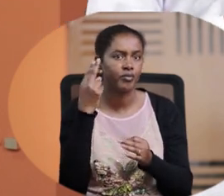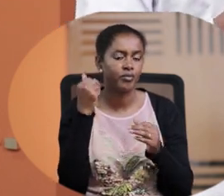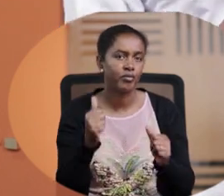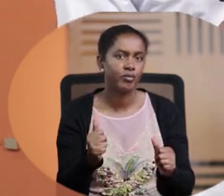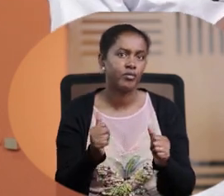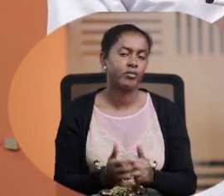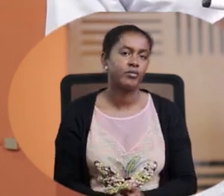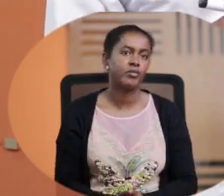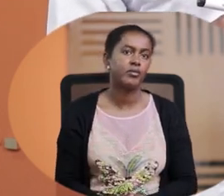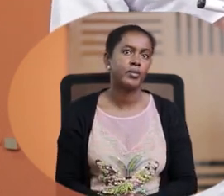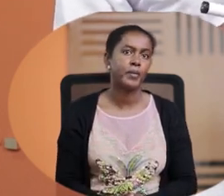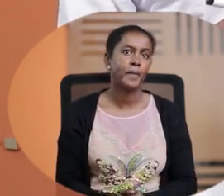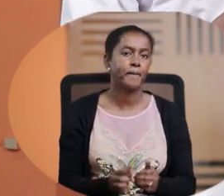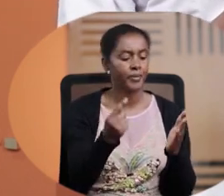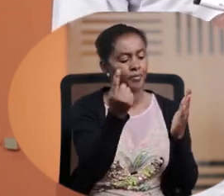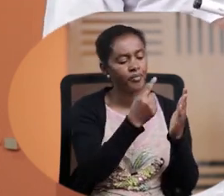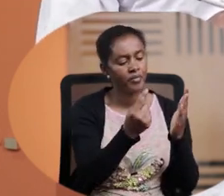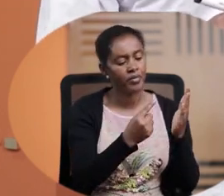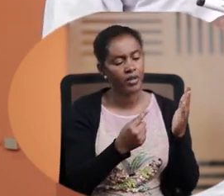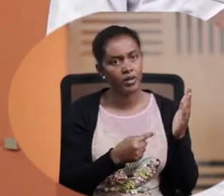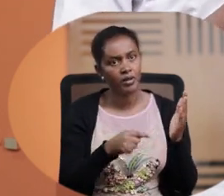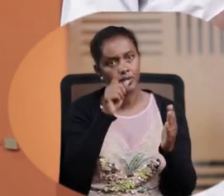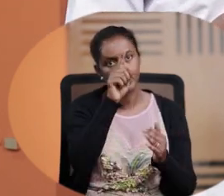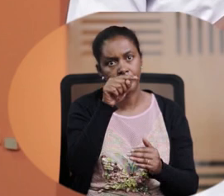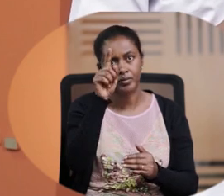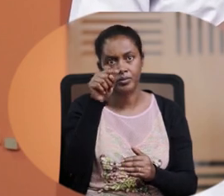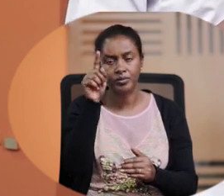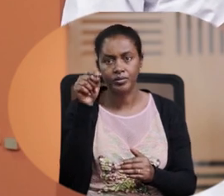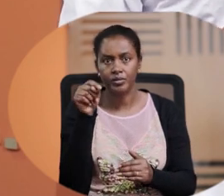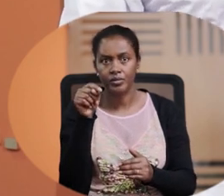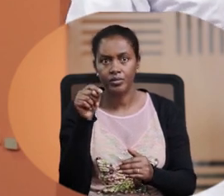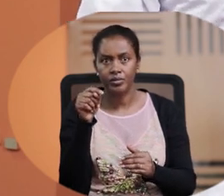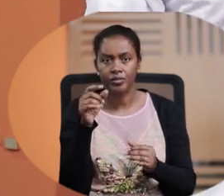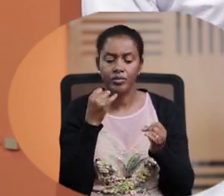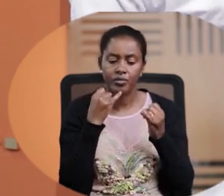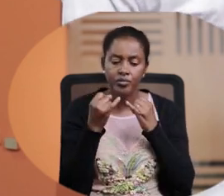maini graafin sarara bifa sararatin odefanno funaname tokko